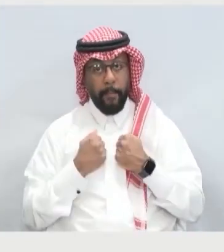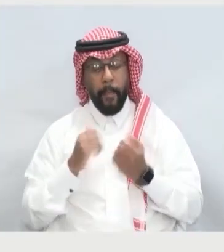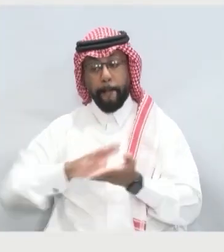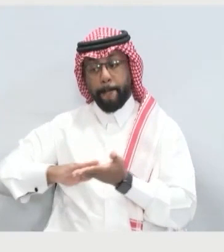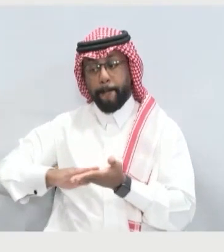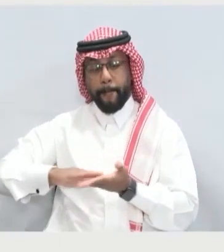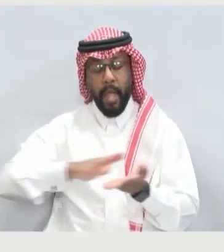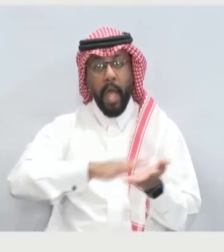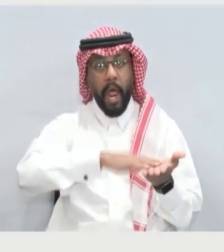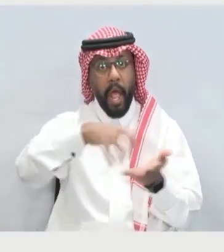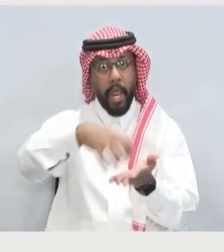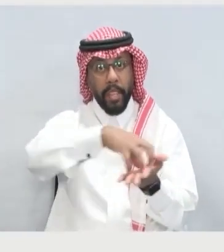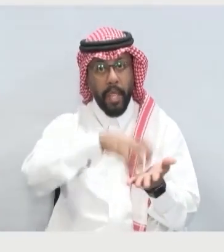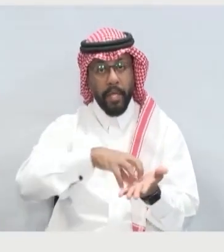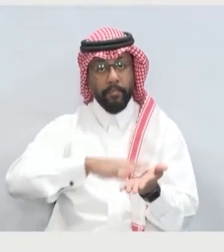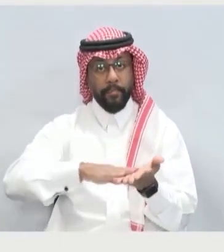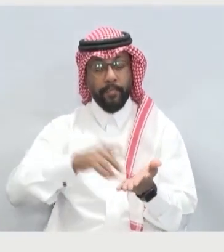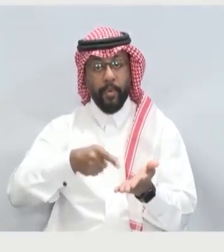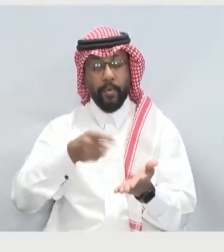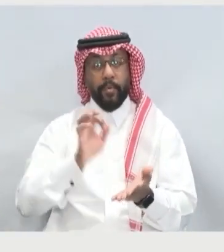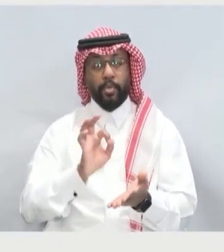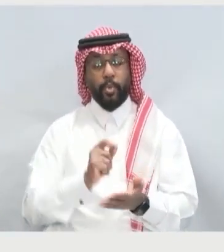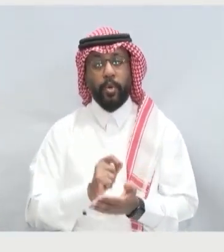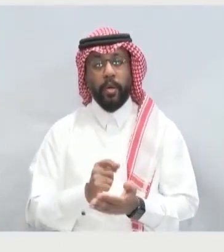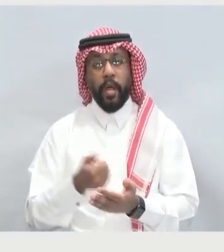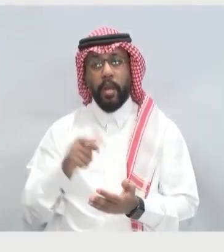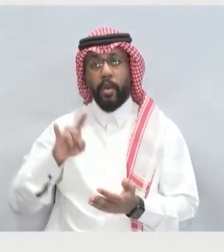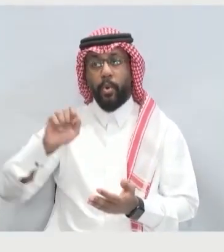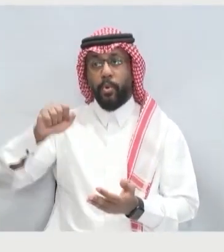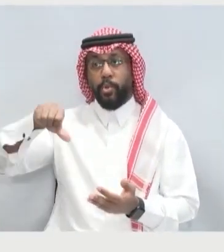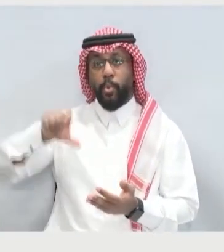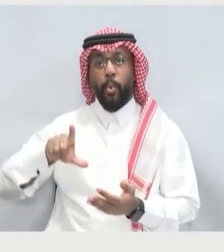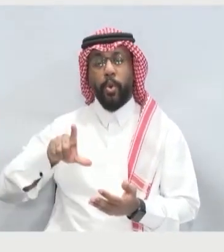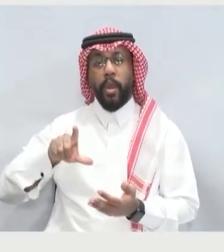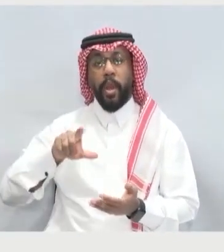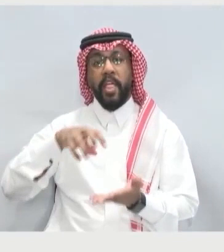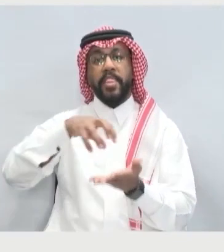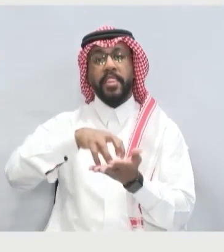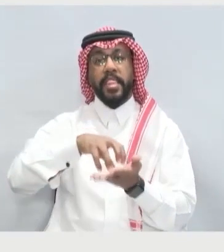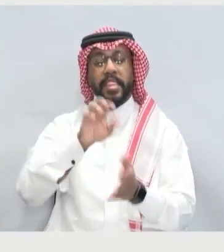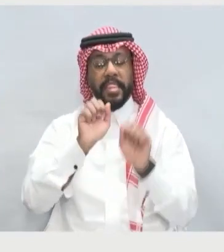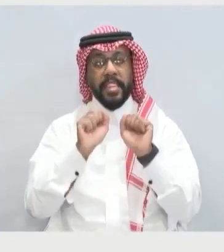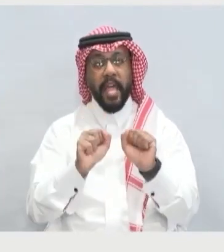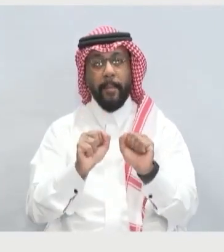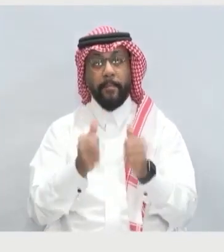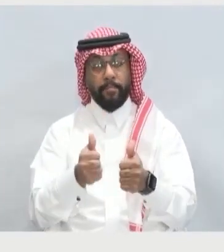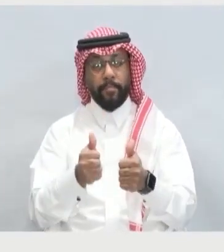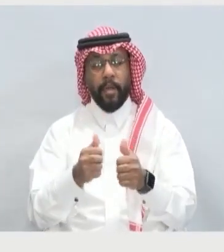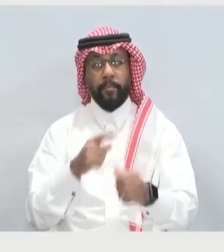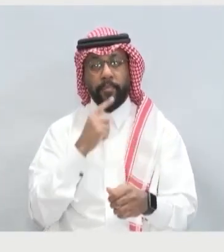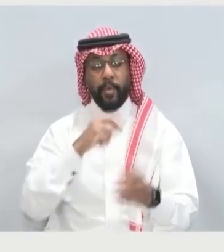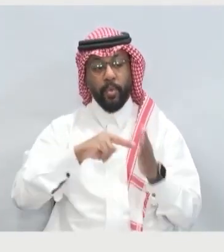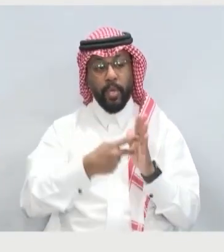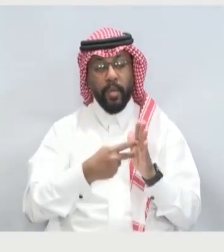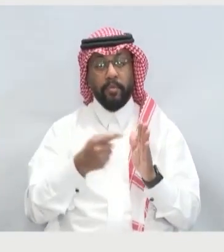اراضي يمكن ايضا ادراجها ضمن الاصول الثابته لماذا لان قد تزداد فتره تحويلها كما ذكرنا